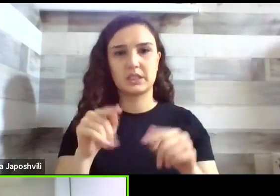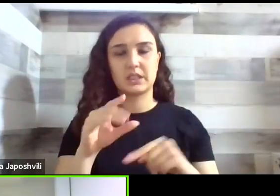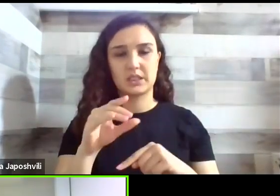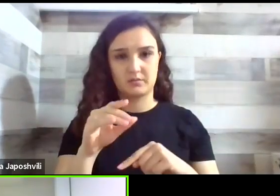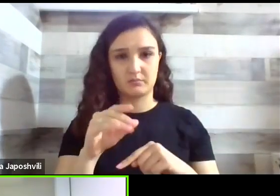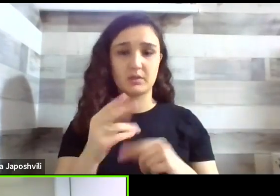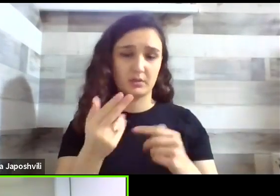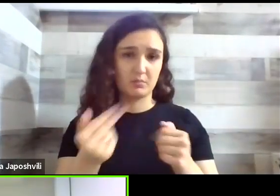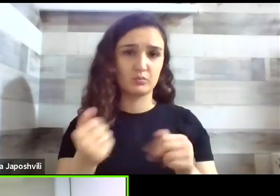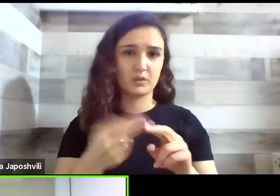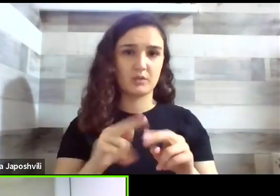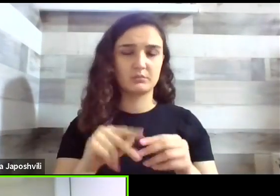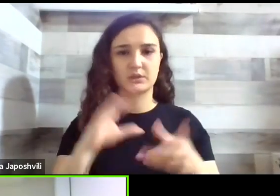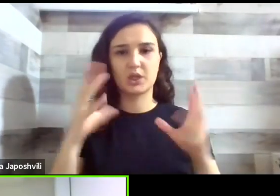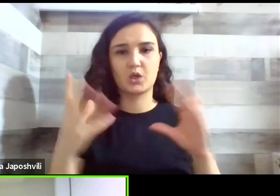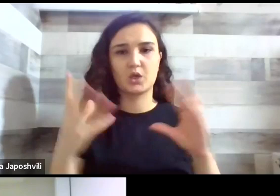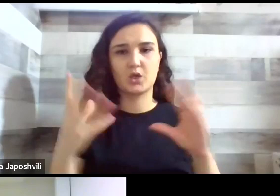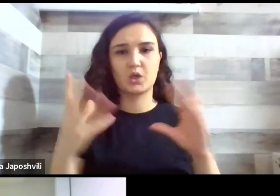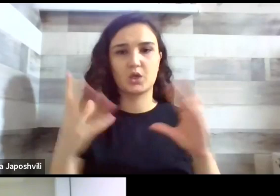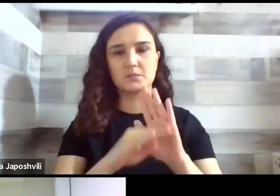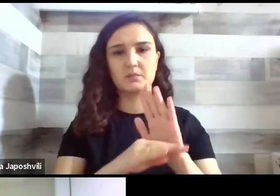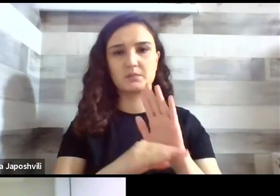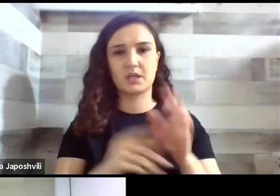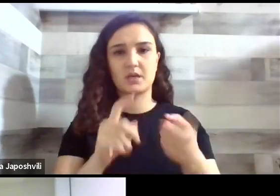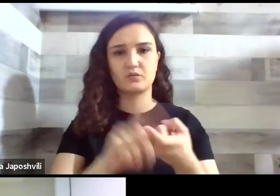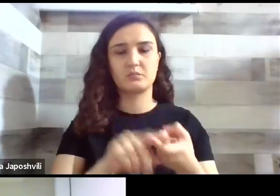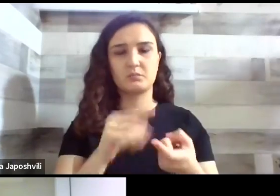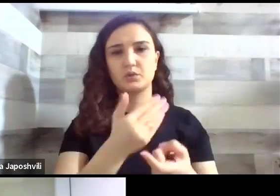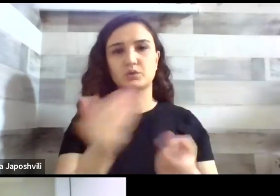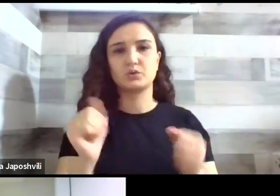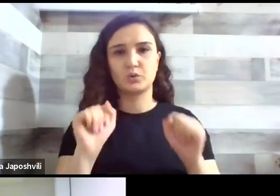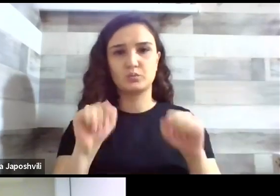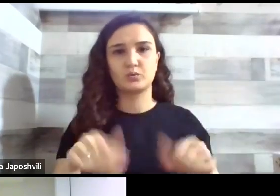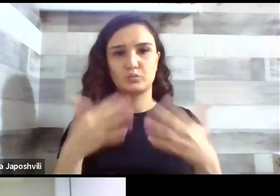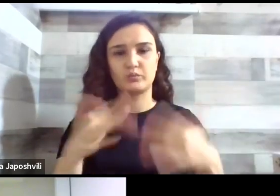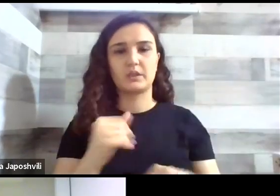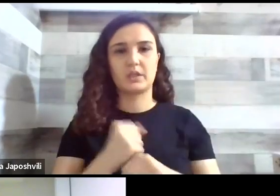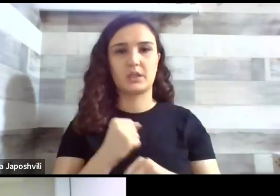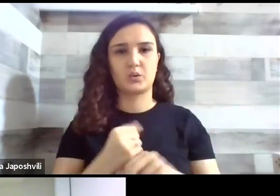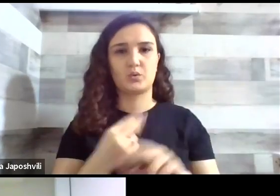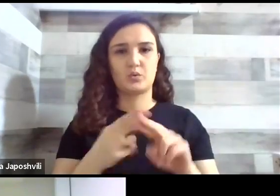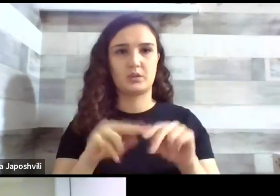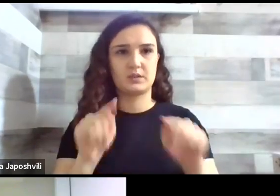ასახვა, რა თქმა უნდა, ამ საერთო პრინციპებზე დაყრდნობით, მათ შეუძლიათ უკვე ეს გააკეთონ.